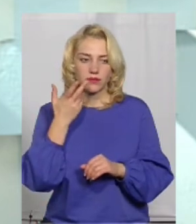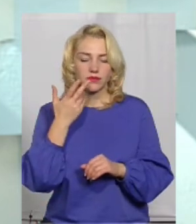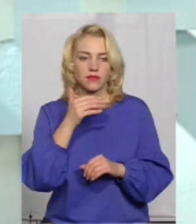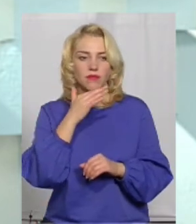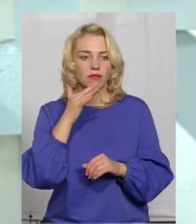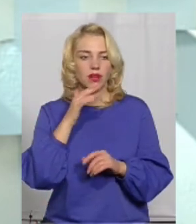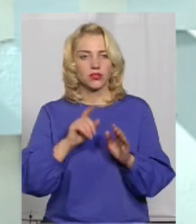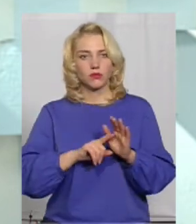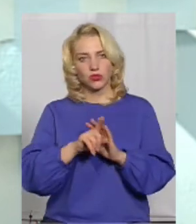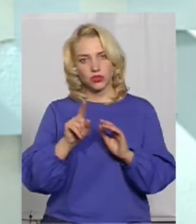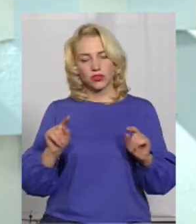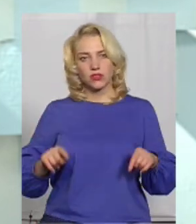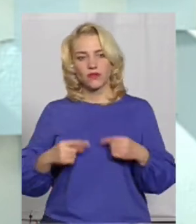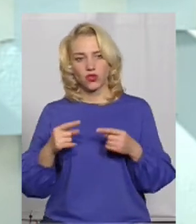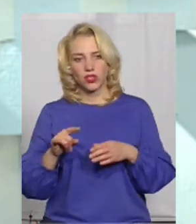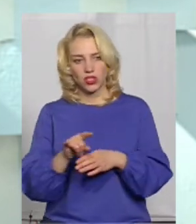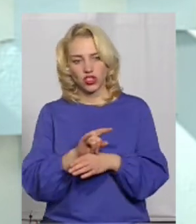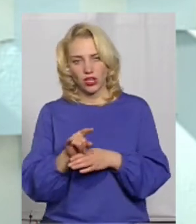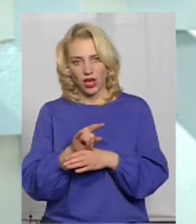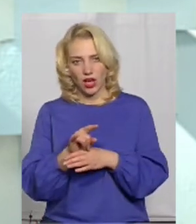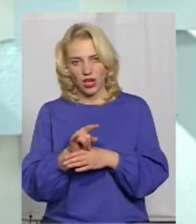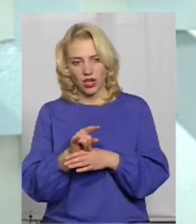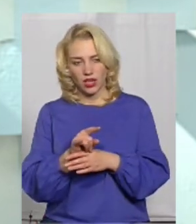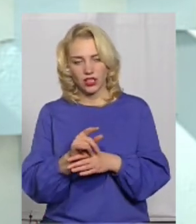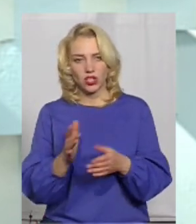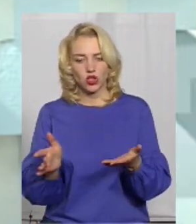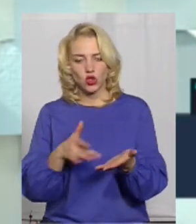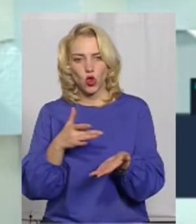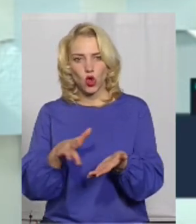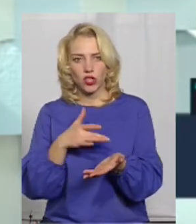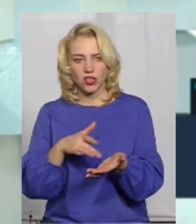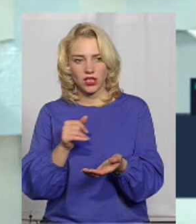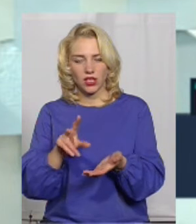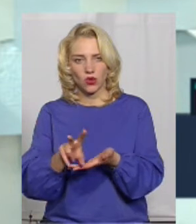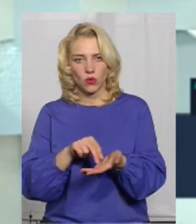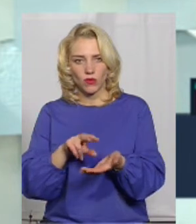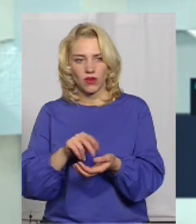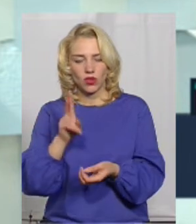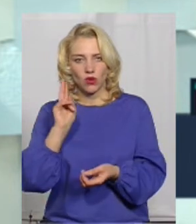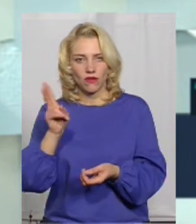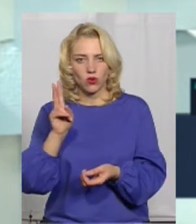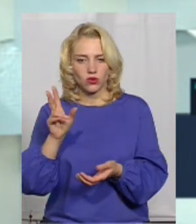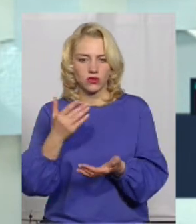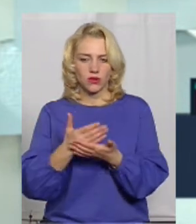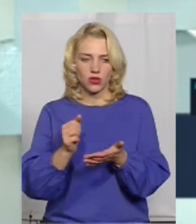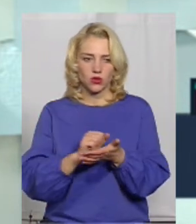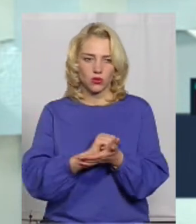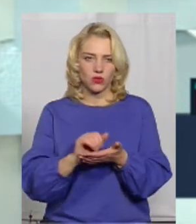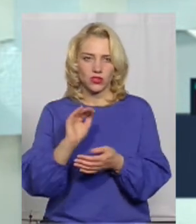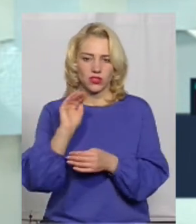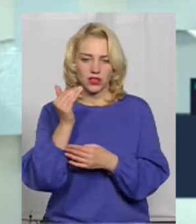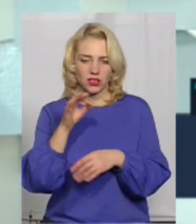дуже багато почали створювати, шахраї почали створювати сторінки і копіювати в когось документи, що там дитина